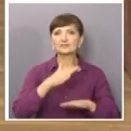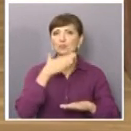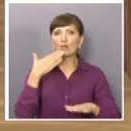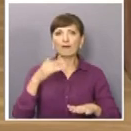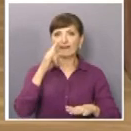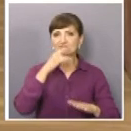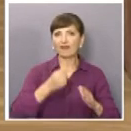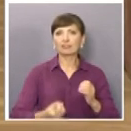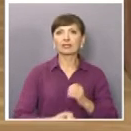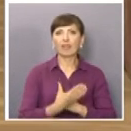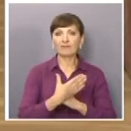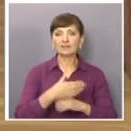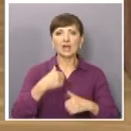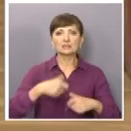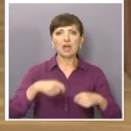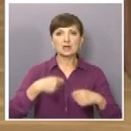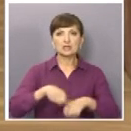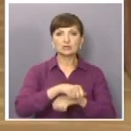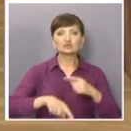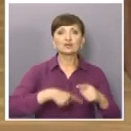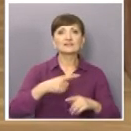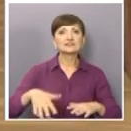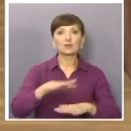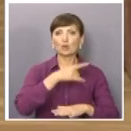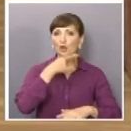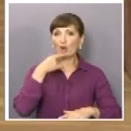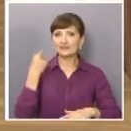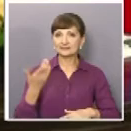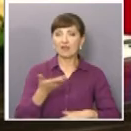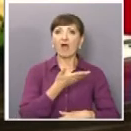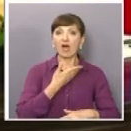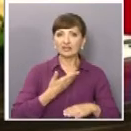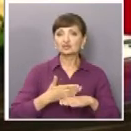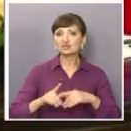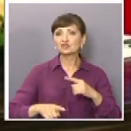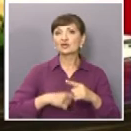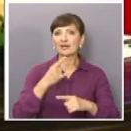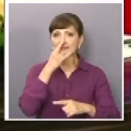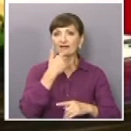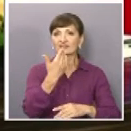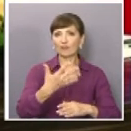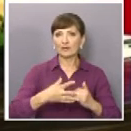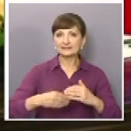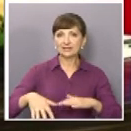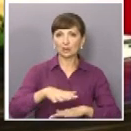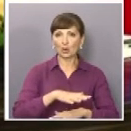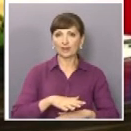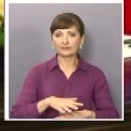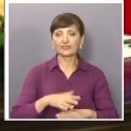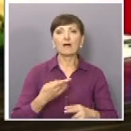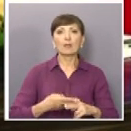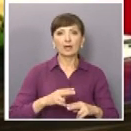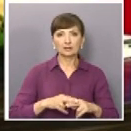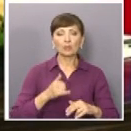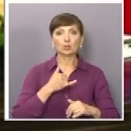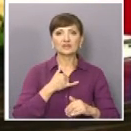нефти на внешний рынок идет через территорию Российской Федерации, а наша частично идет через Казахстан в Китай. Но у нас